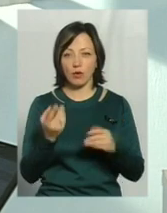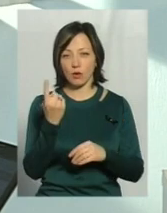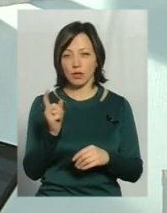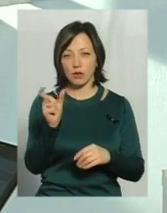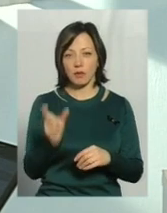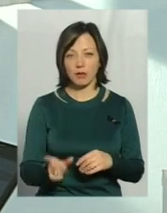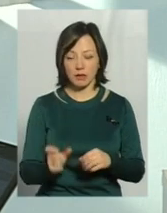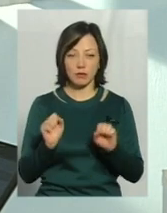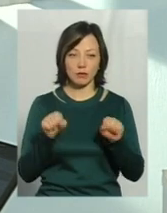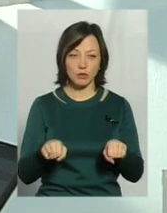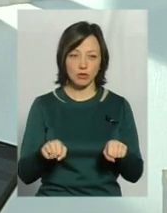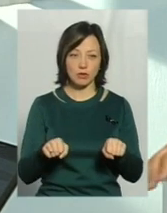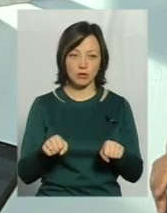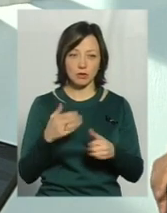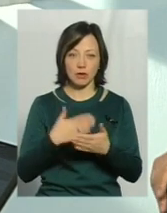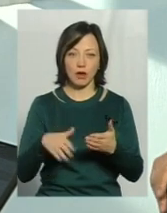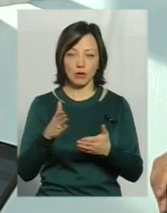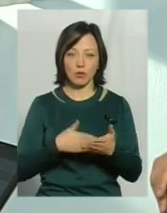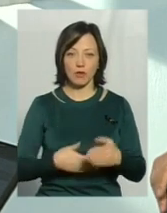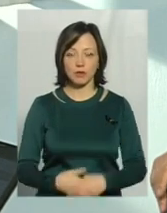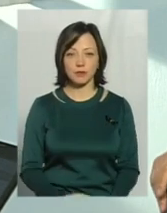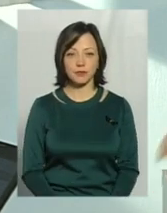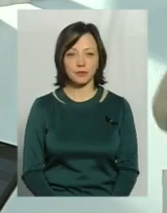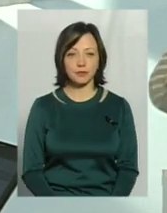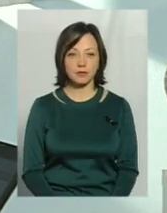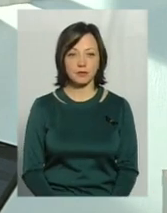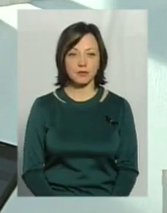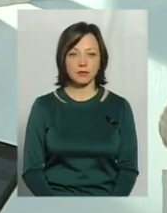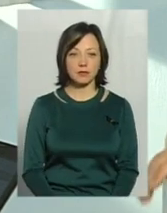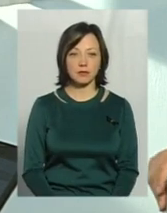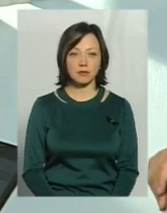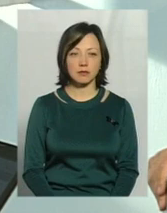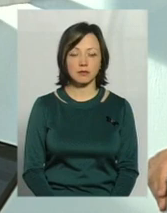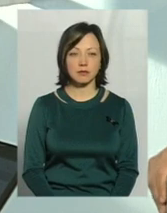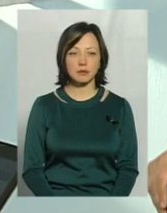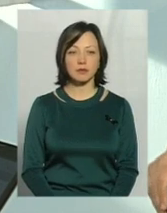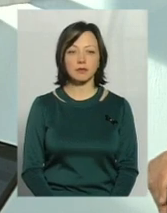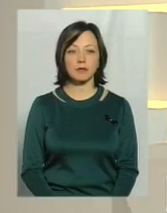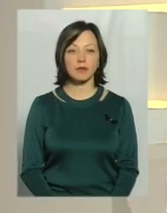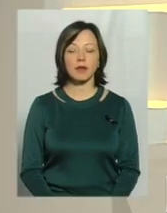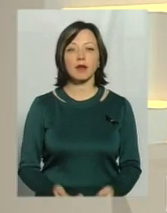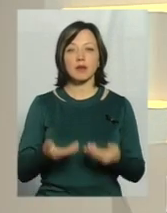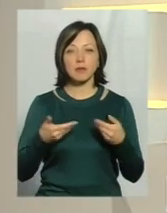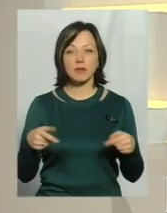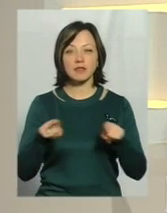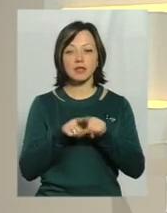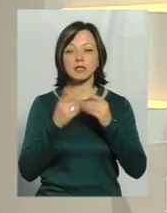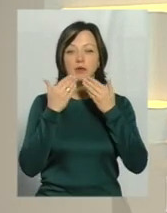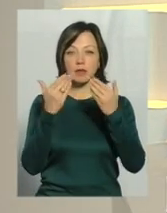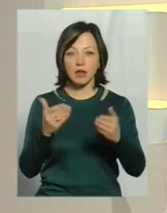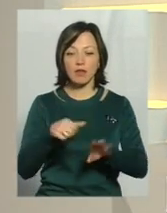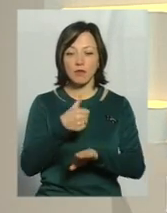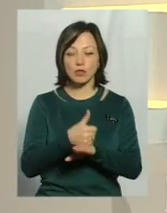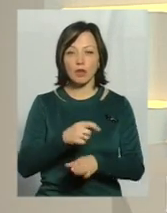один громадянин має право її анулювати. Є процедура для цього. Дякую, пане Юрію. Ми все ж таки запитали в очільників